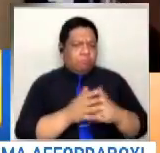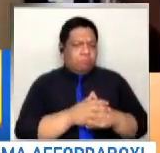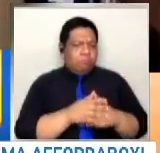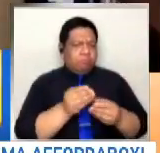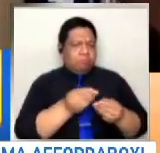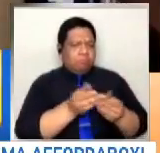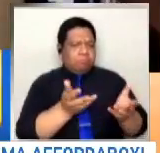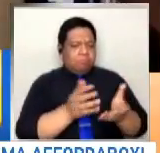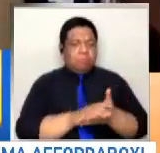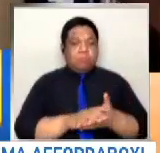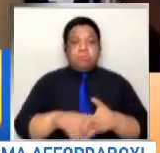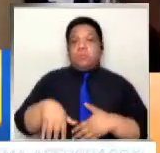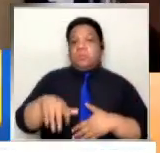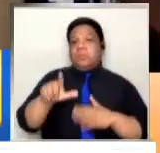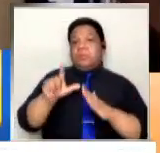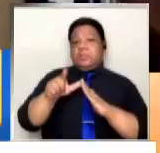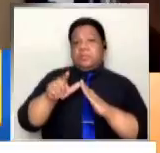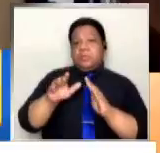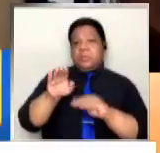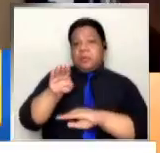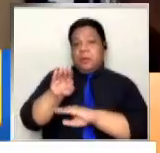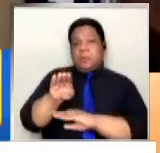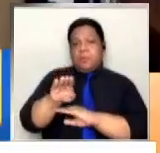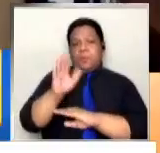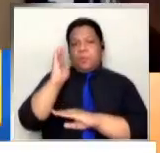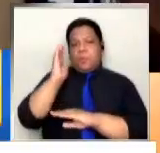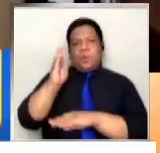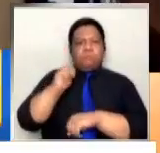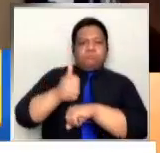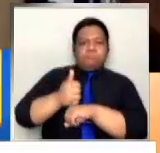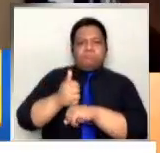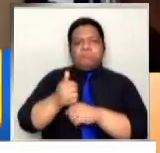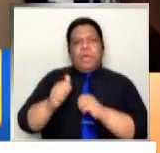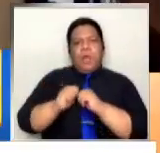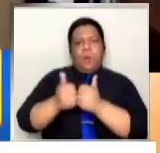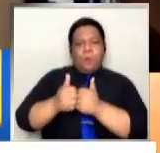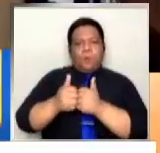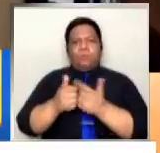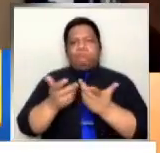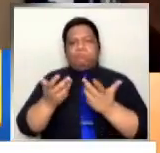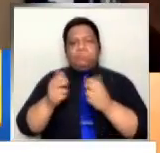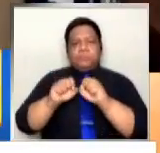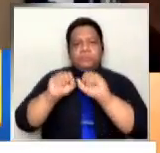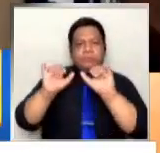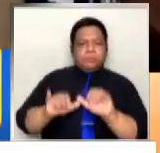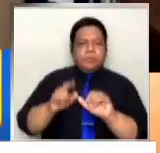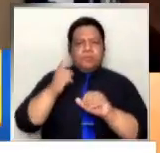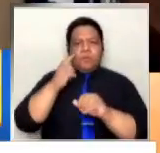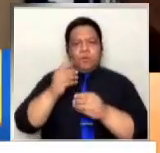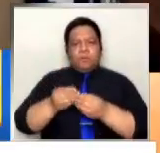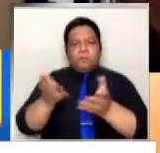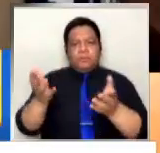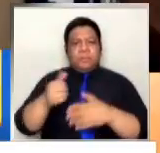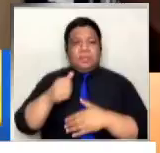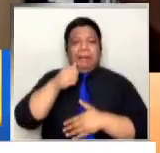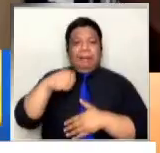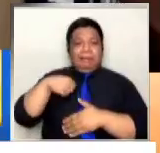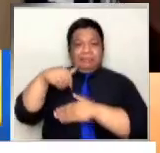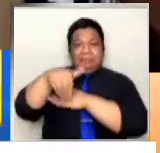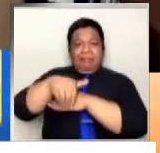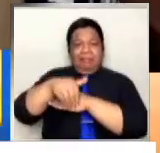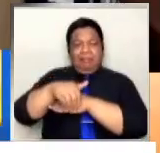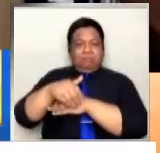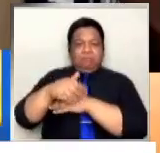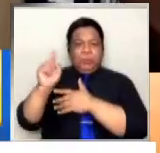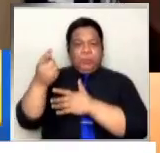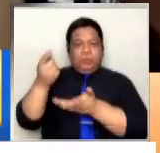plansyahin yung mga detalye nitong itong ayuda natin for the ECQ. Kaka-approve lang ng Pangulo kagabi, no? Itong ating proposal from